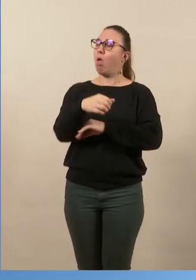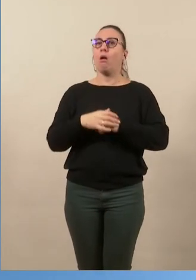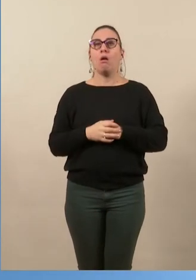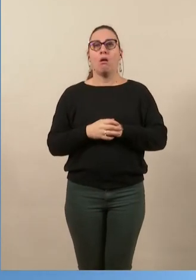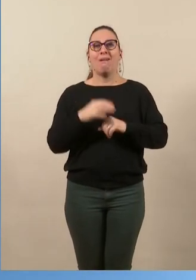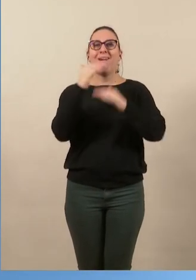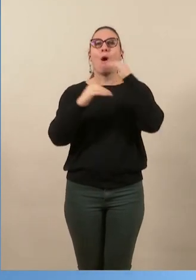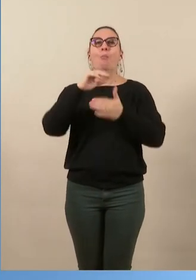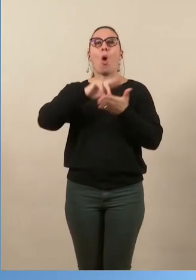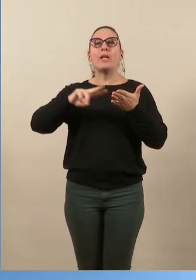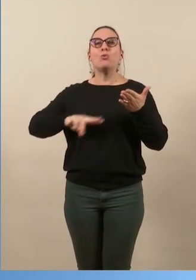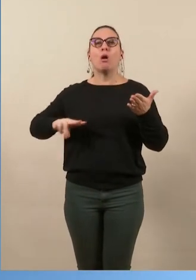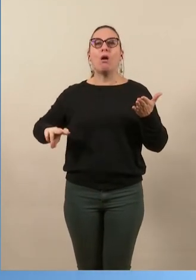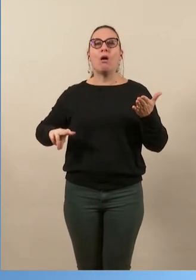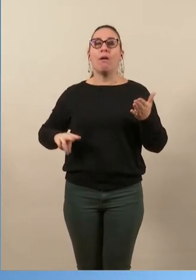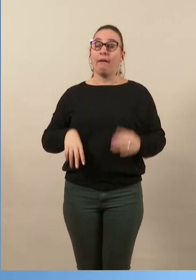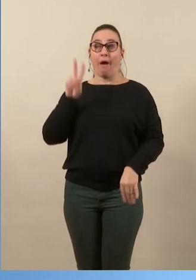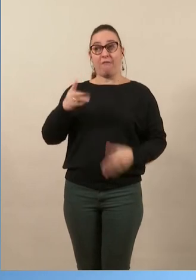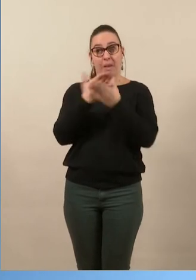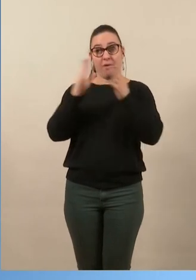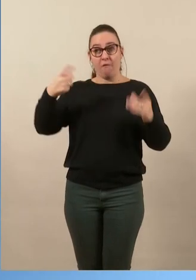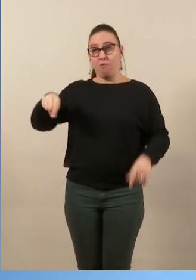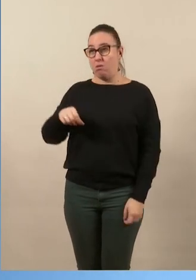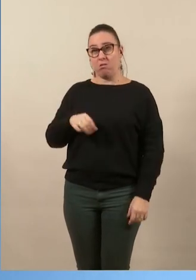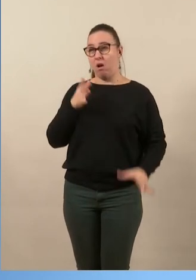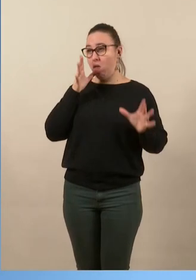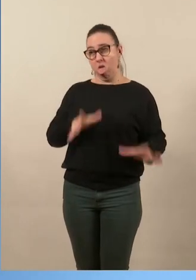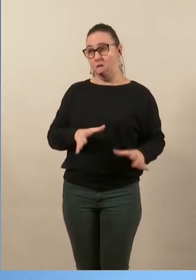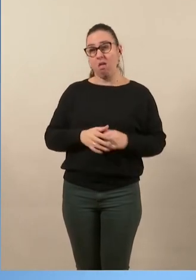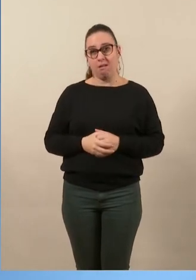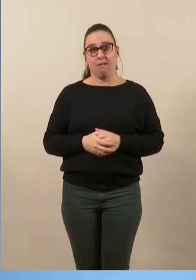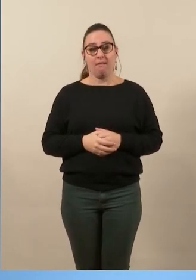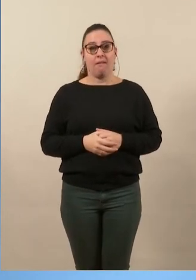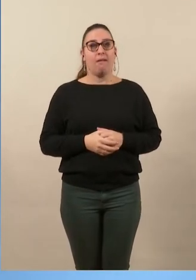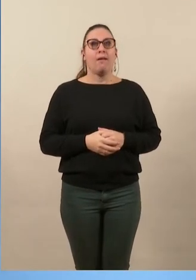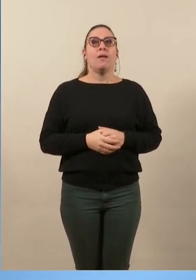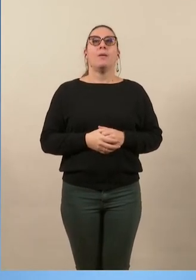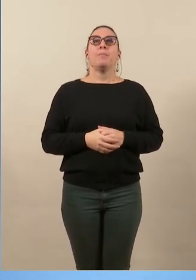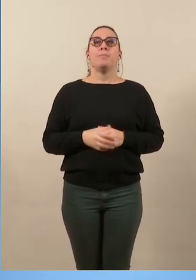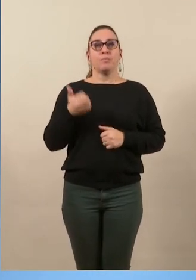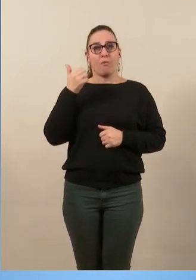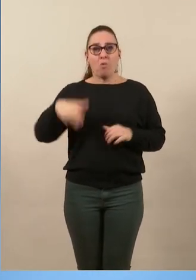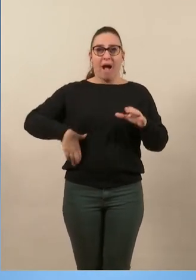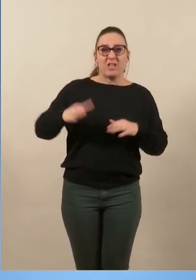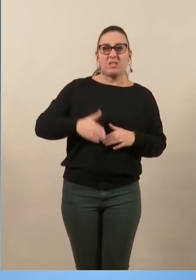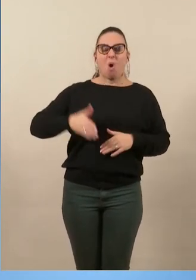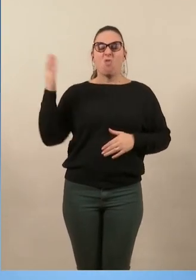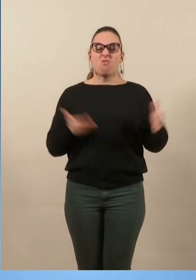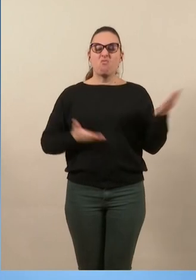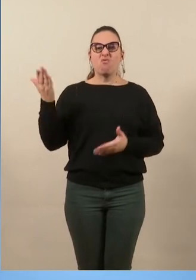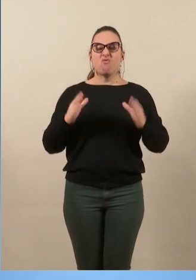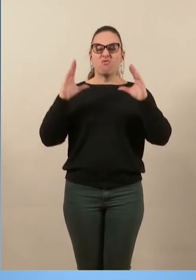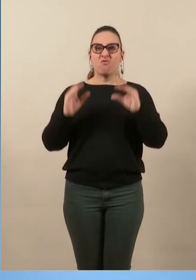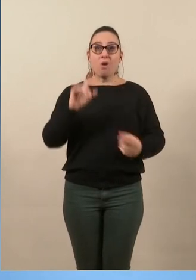lecture décidément les bibliothèques c'est pas votre truc donc il faut bien comprendre que vous sabrez l'investissement pour dépenser en